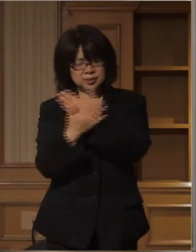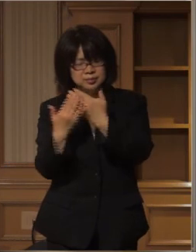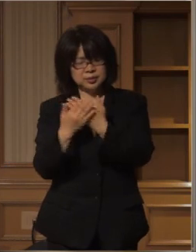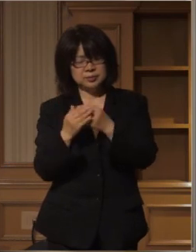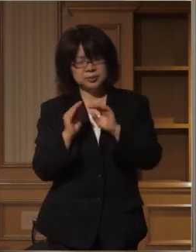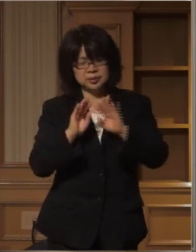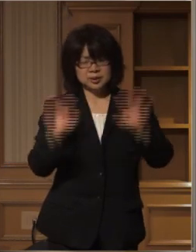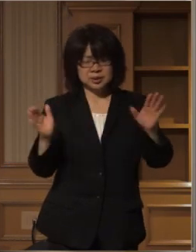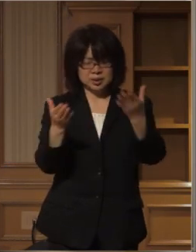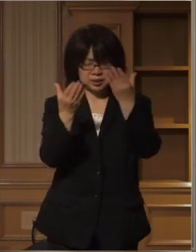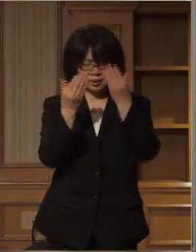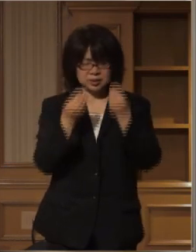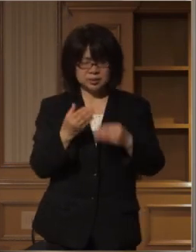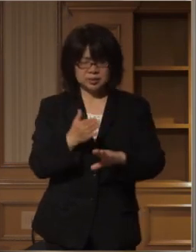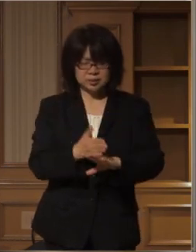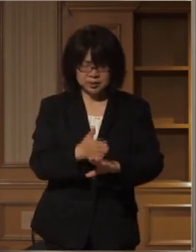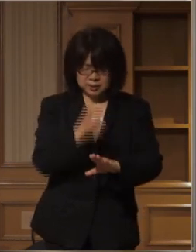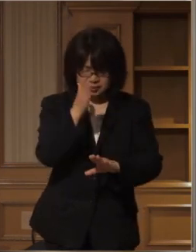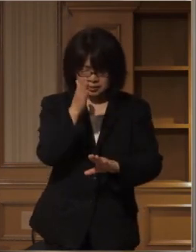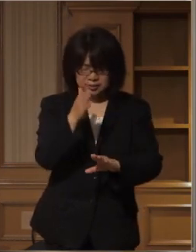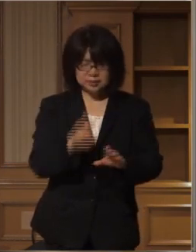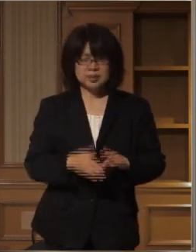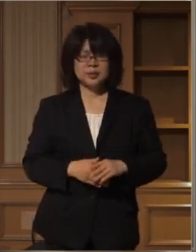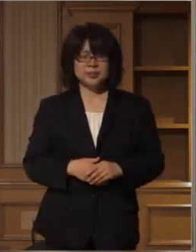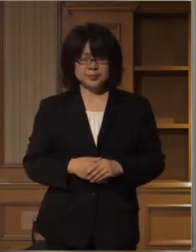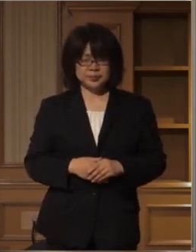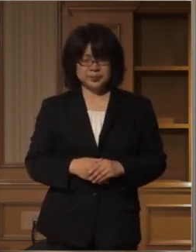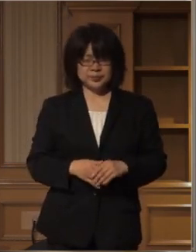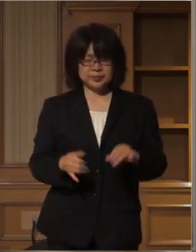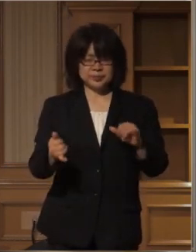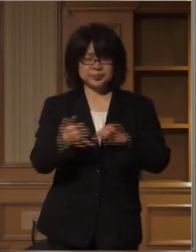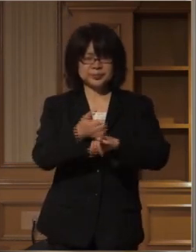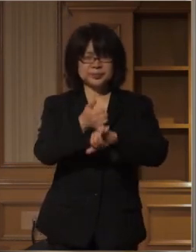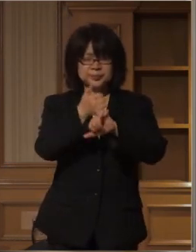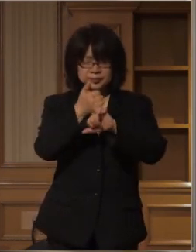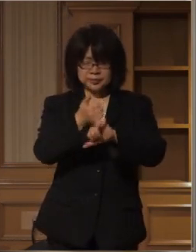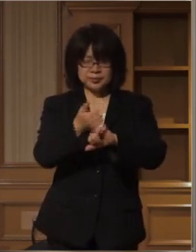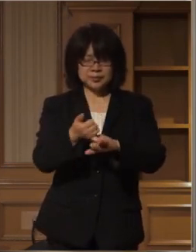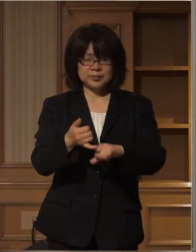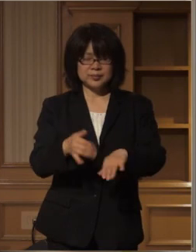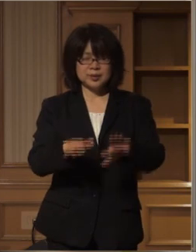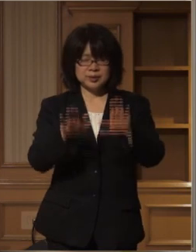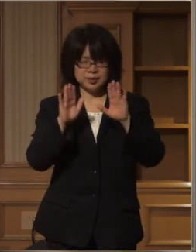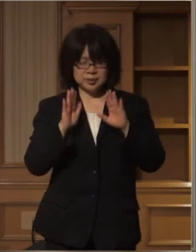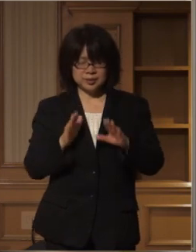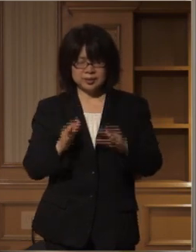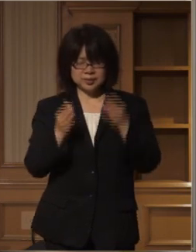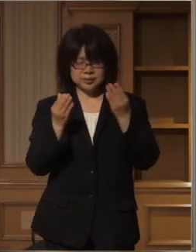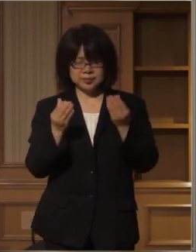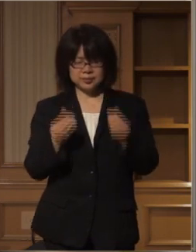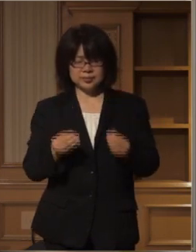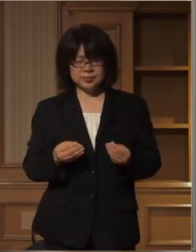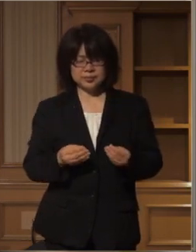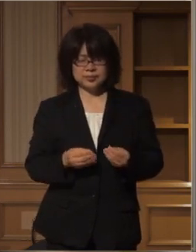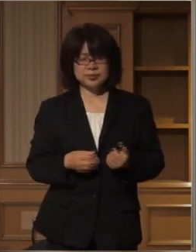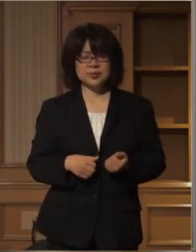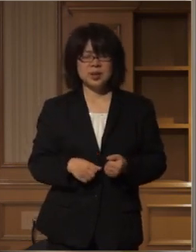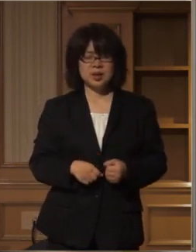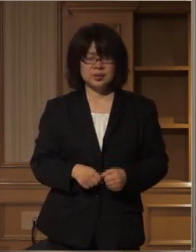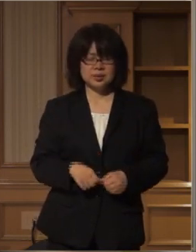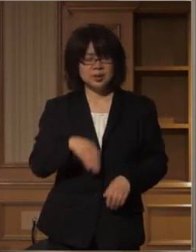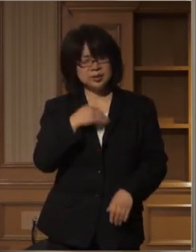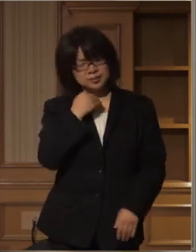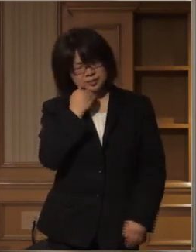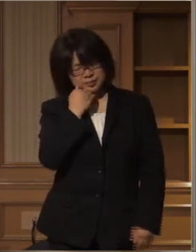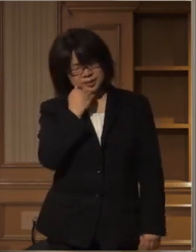いてくださっていることをありがとうございます。約束を受けていながらも長く待たされることもあるかもしれません